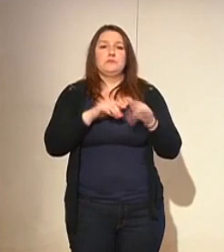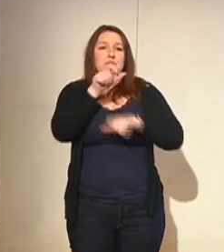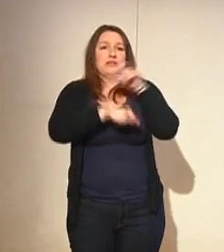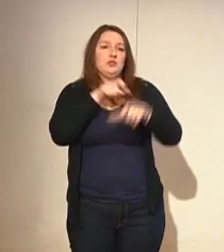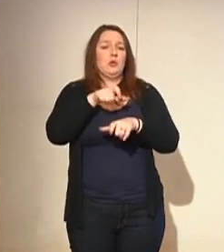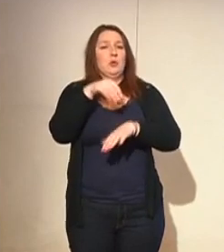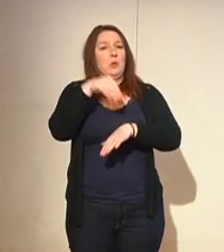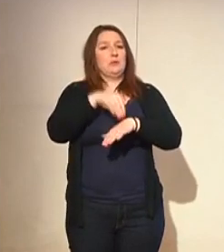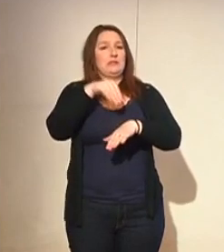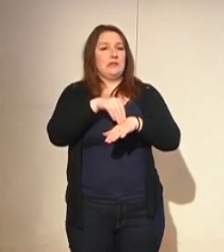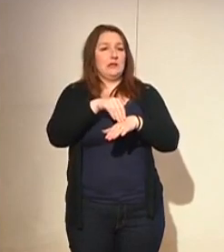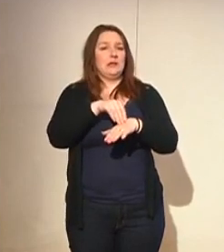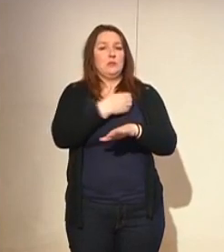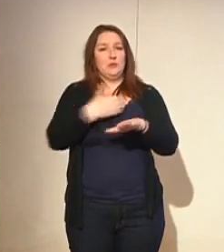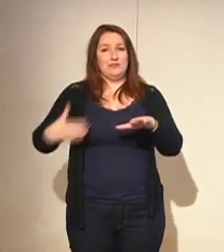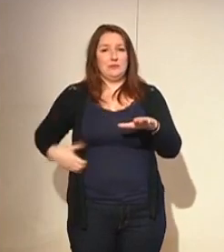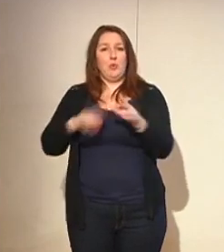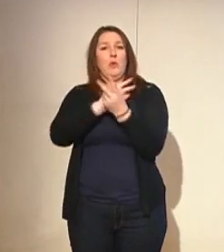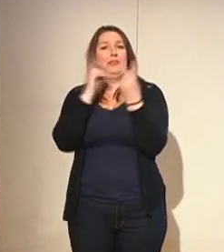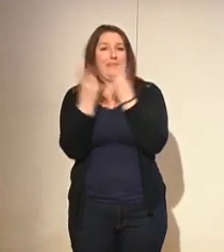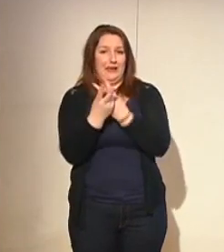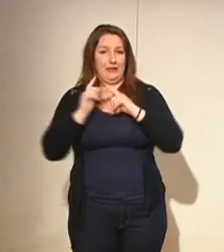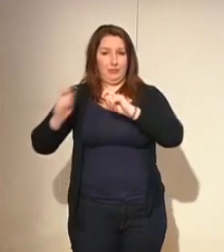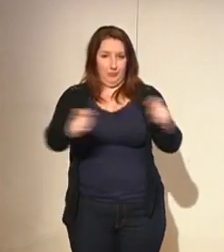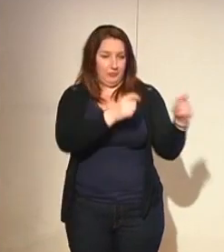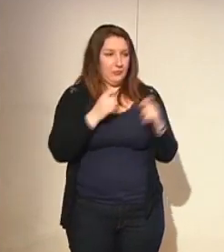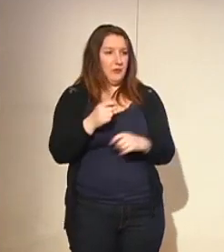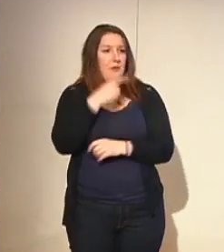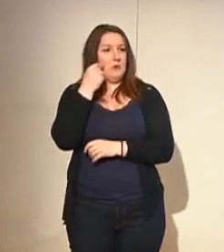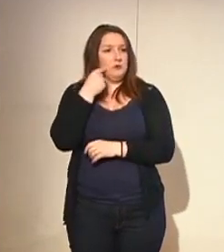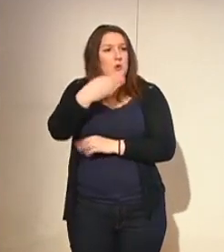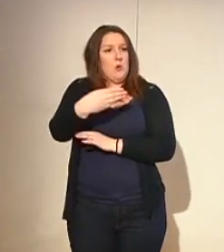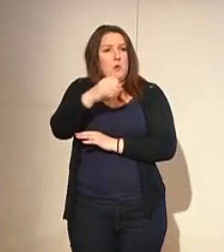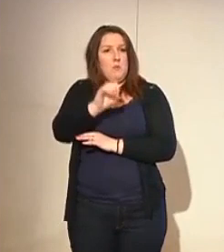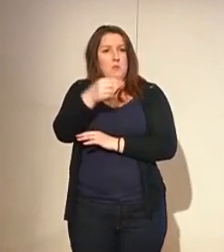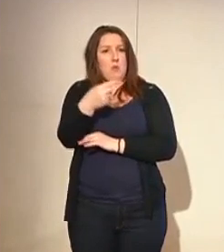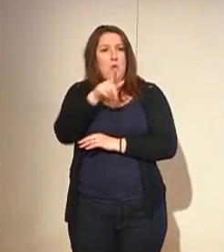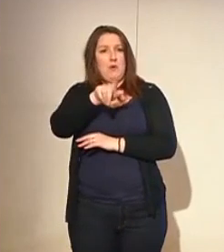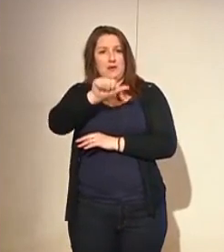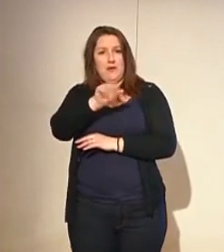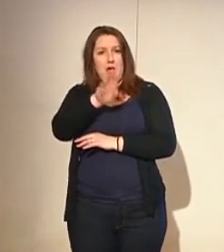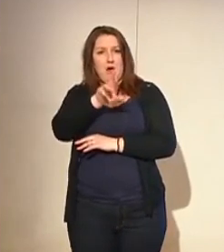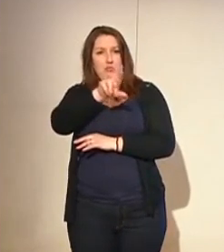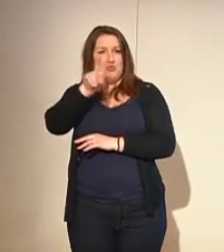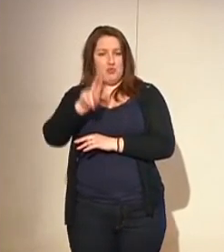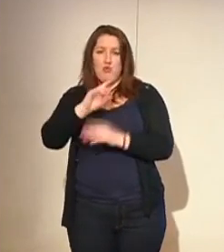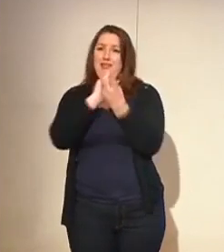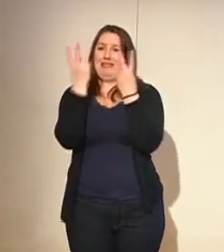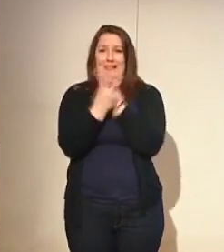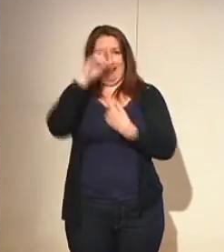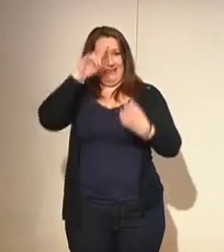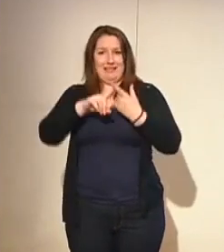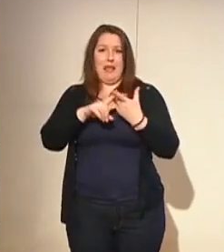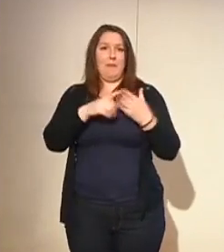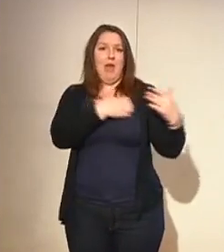municipaux délégués donc Yan montaburu est euh délégué à